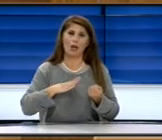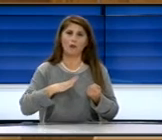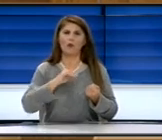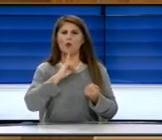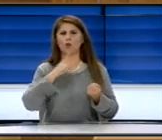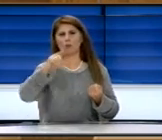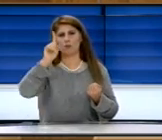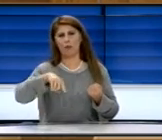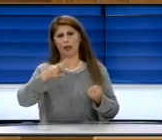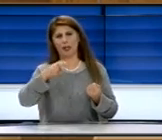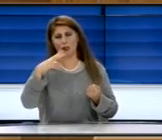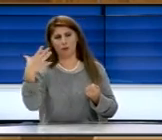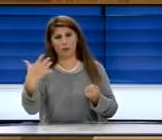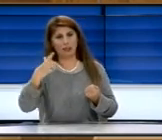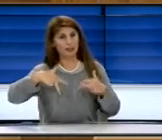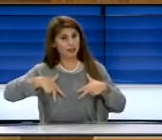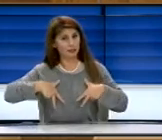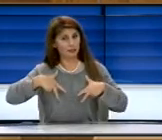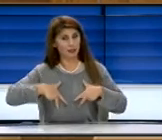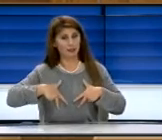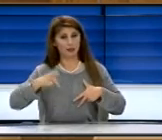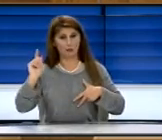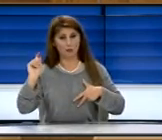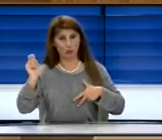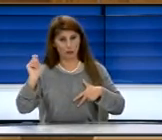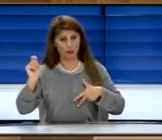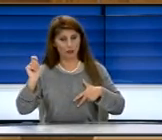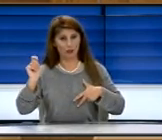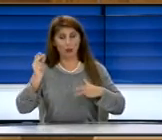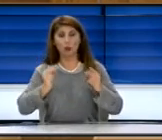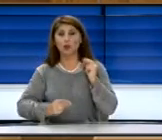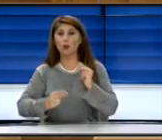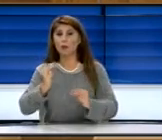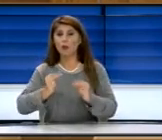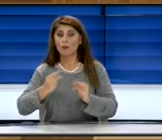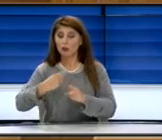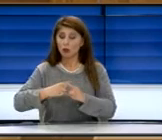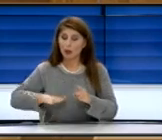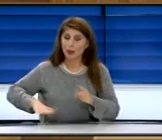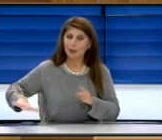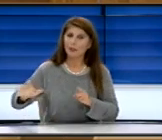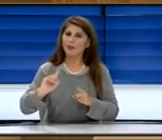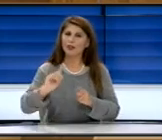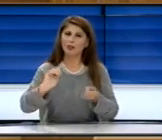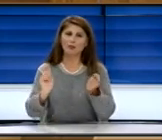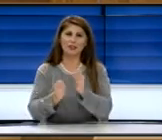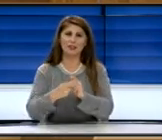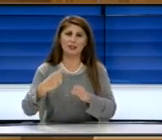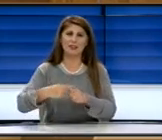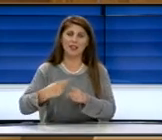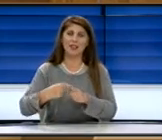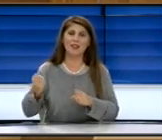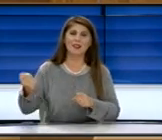Μέρα 25, στην κυβερνητική πολιτική. Το πρόβλημα του ελληνικού λαού δεν είναι ότι έχει μετατραπεί η χώρα